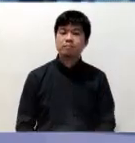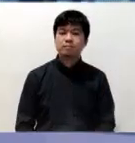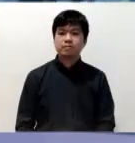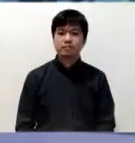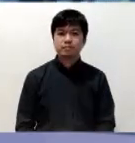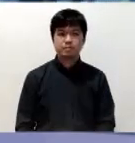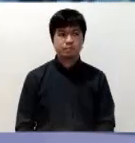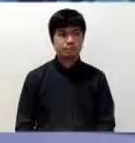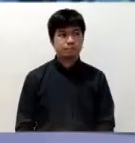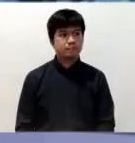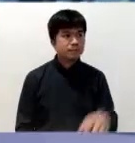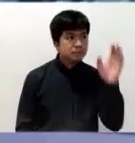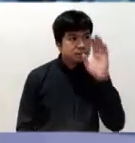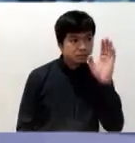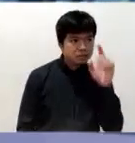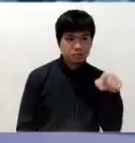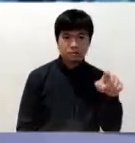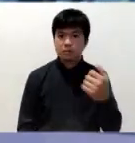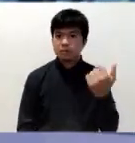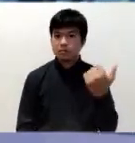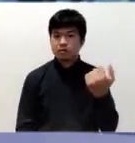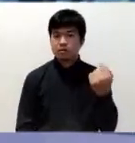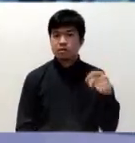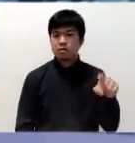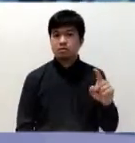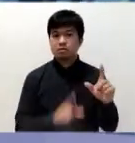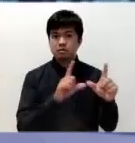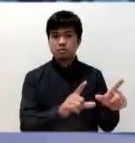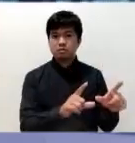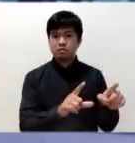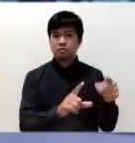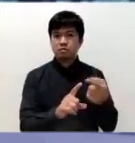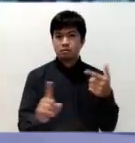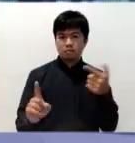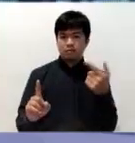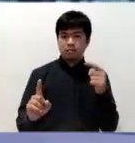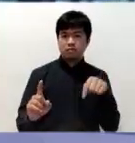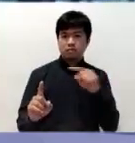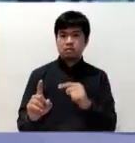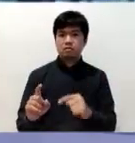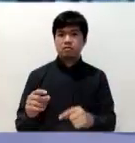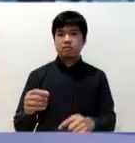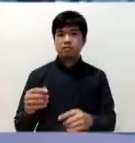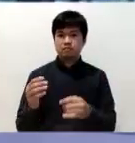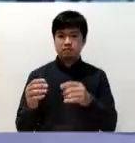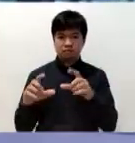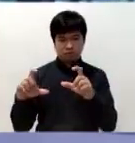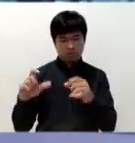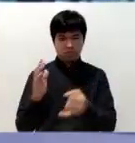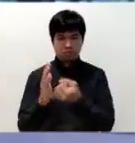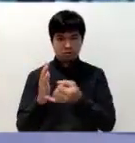Tinutugis is na ang anim pang suspect sa likod ng pananambang sa isang photojournalist sa Quezon City. Napagalaman ding dati palang kapitan